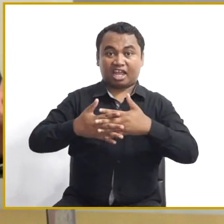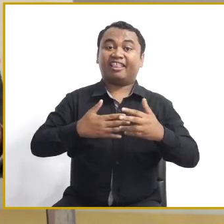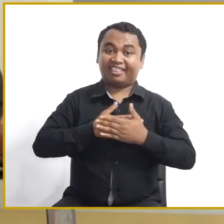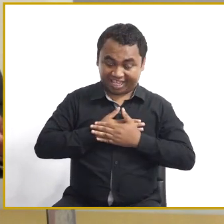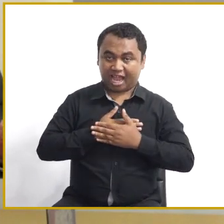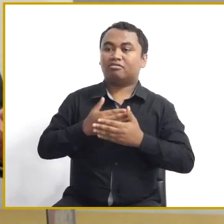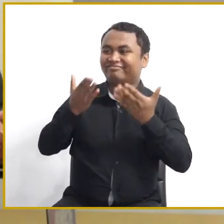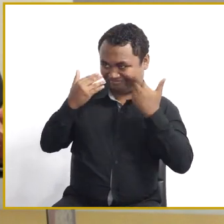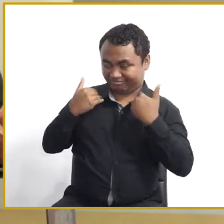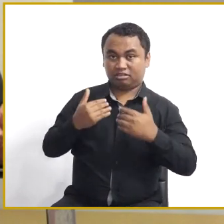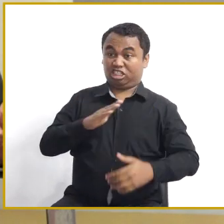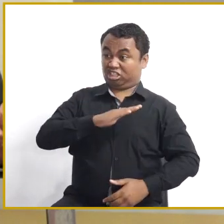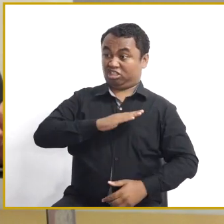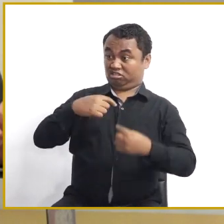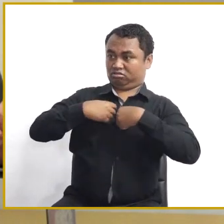faly izy mazomoty izy